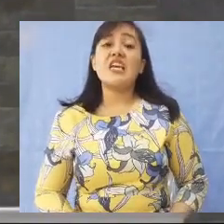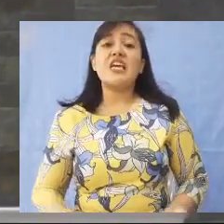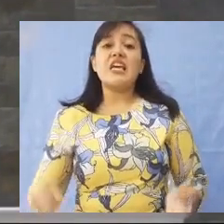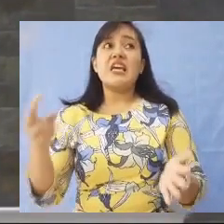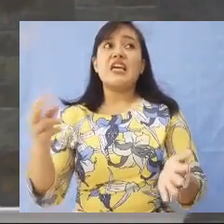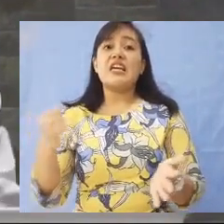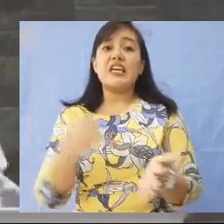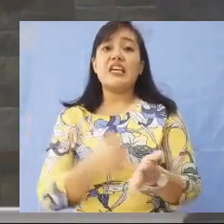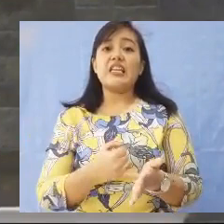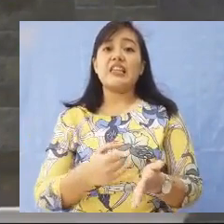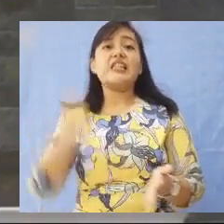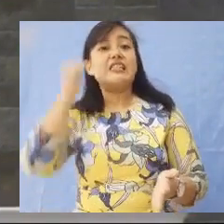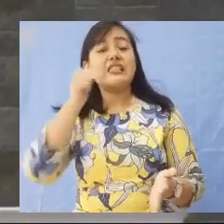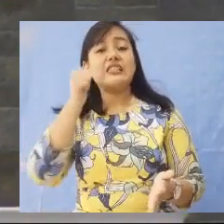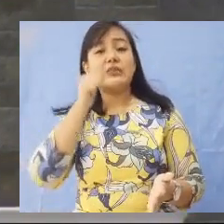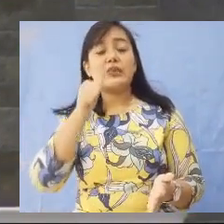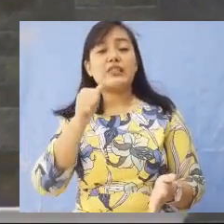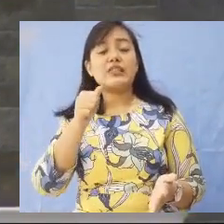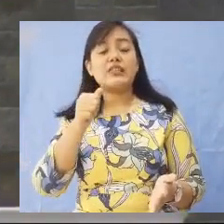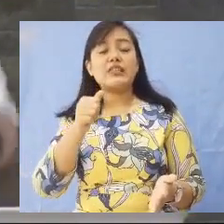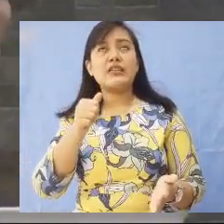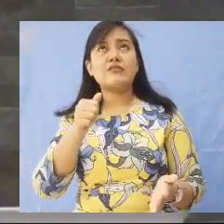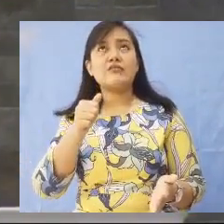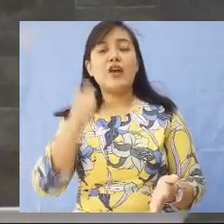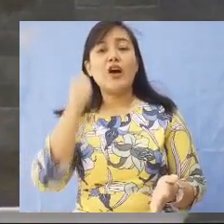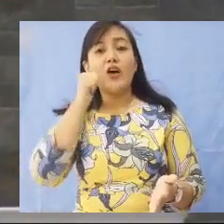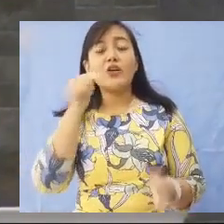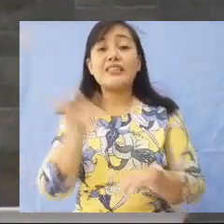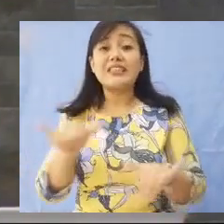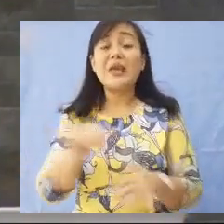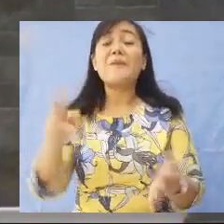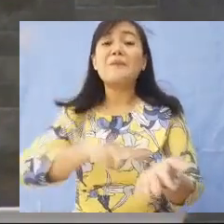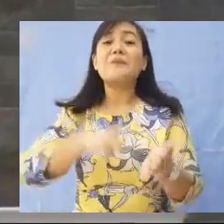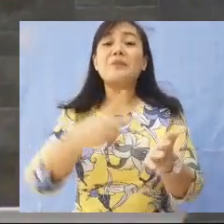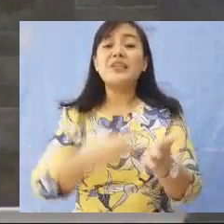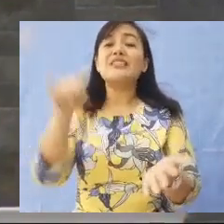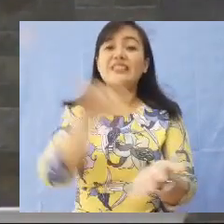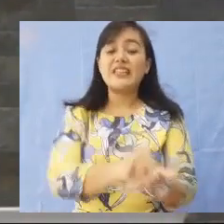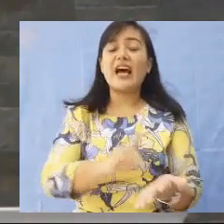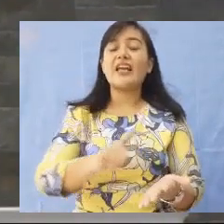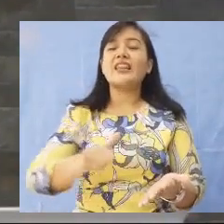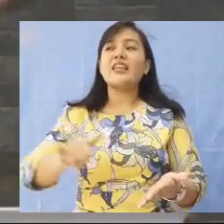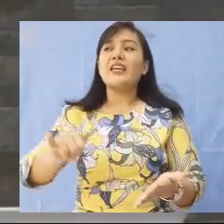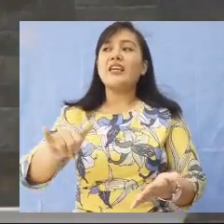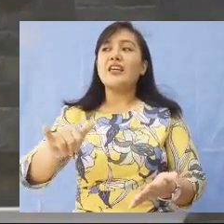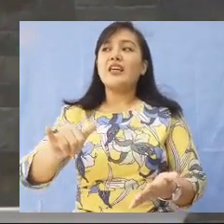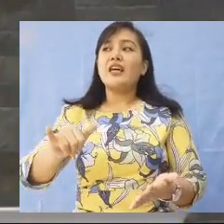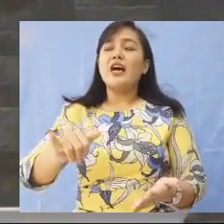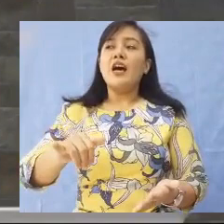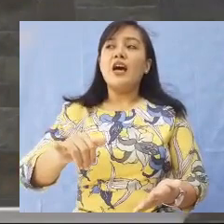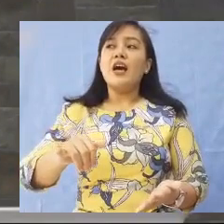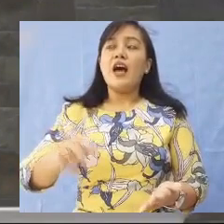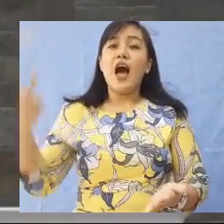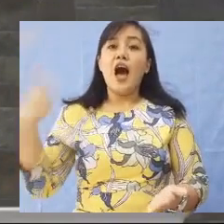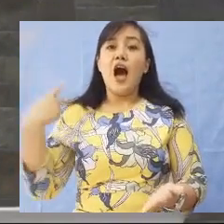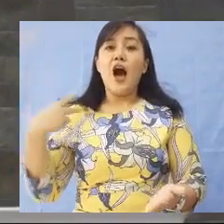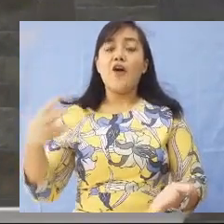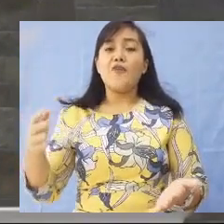Bago na naman yung lakas mo. Nangyayari nga sa atin yan sa mga mundong bagay eh. How much more sa